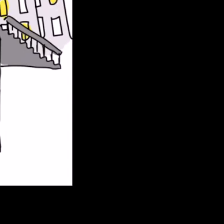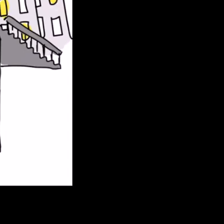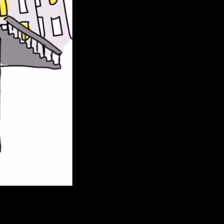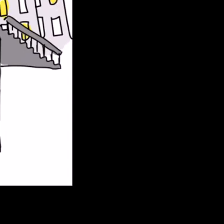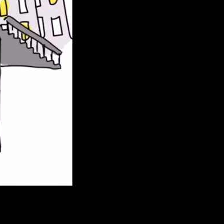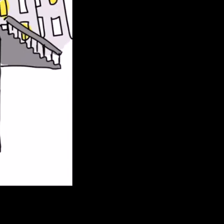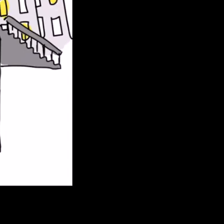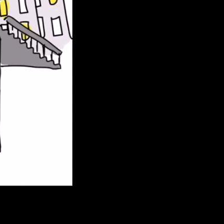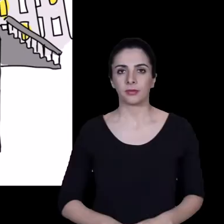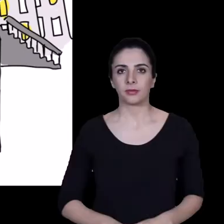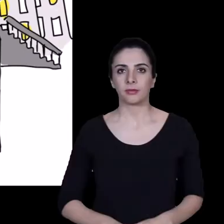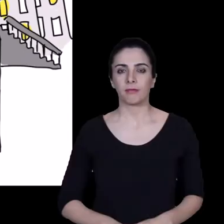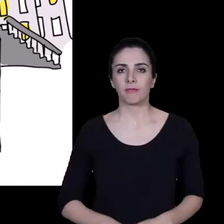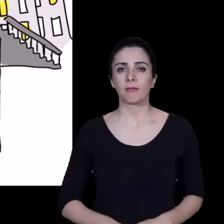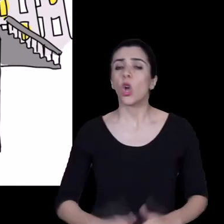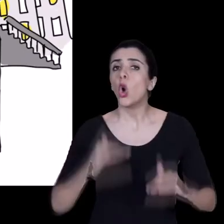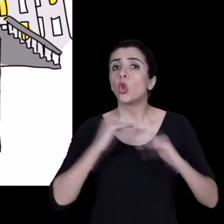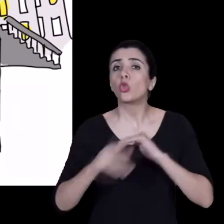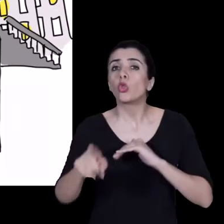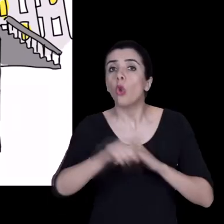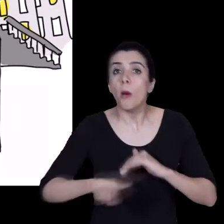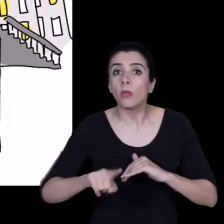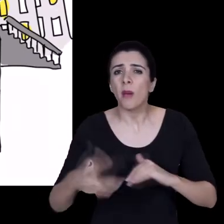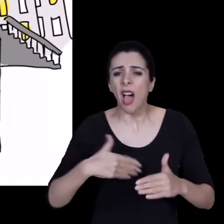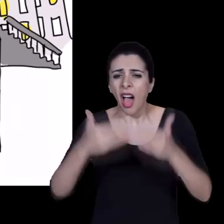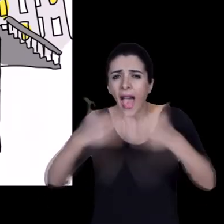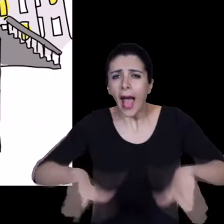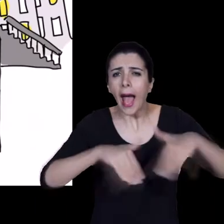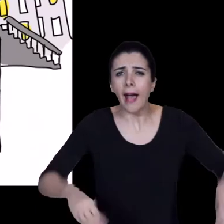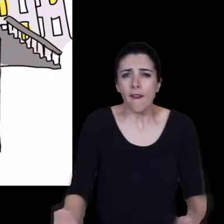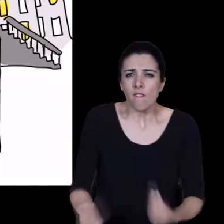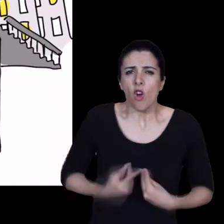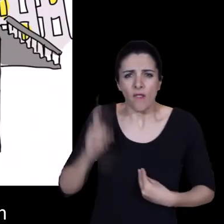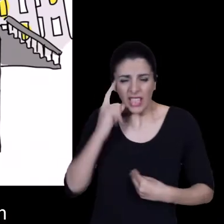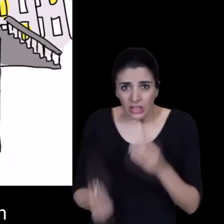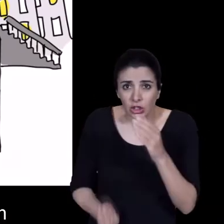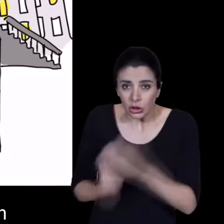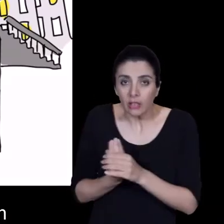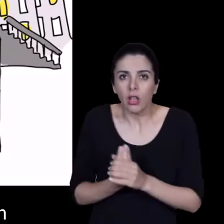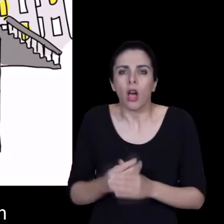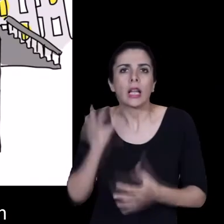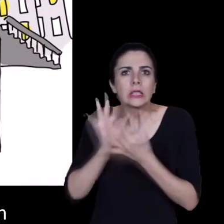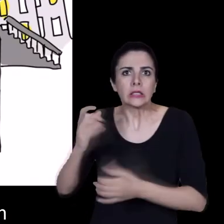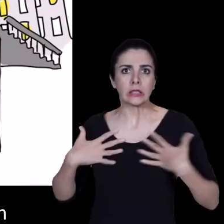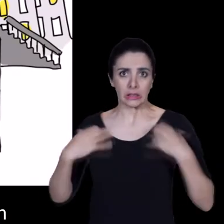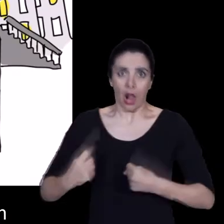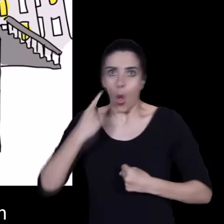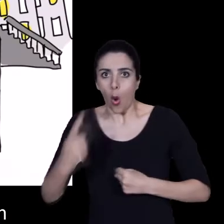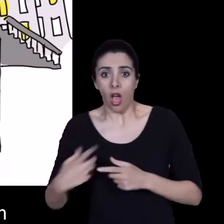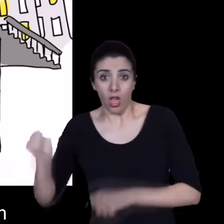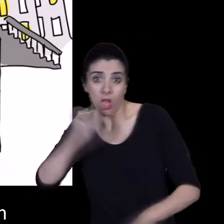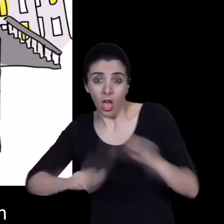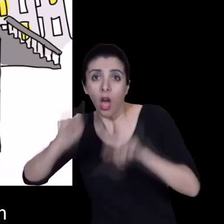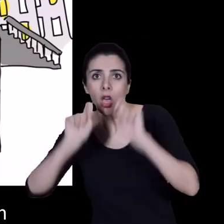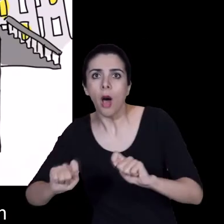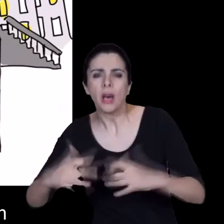sakatlayıcı yazısı. Mevcut toplumun sakatlayıcı olduğu fikrine dayanan bu model, sakat olmayan kişilere göre kurulan düzeni